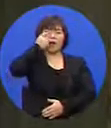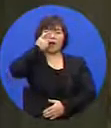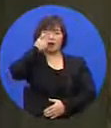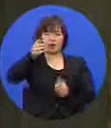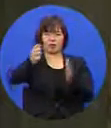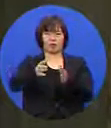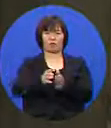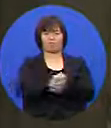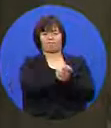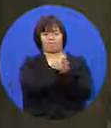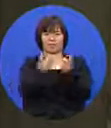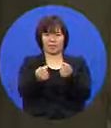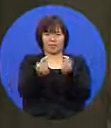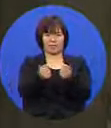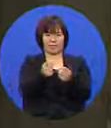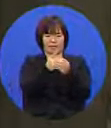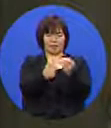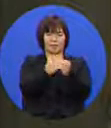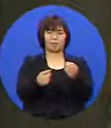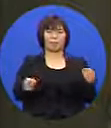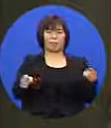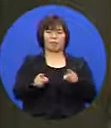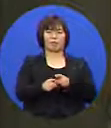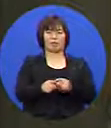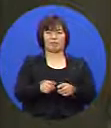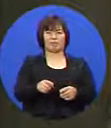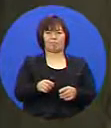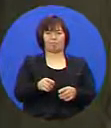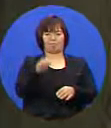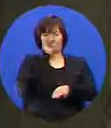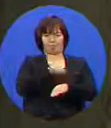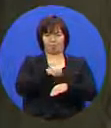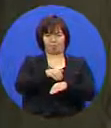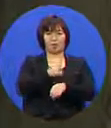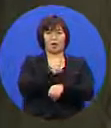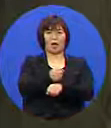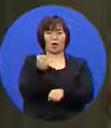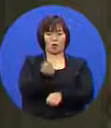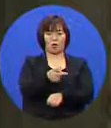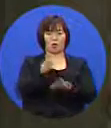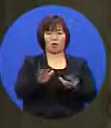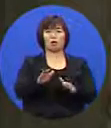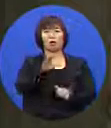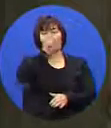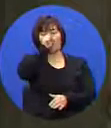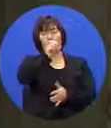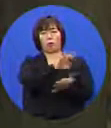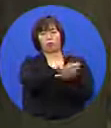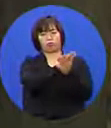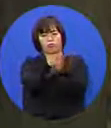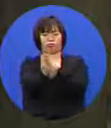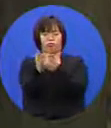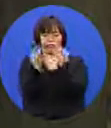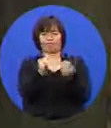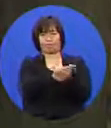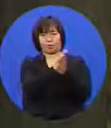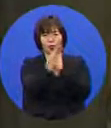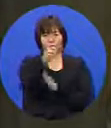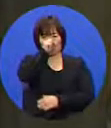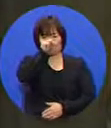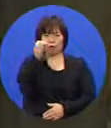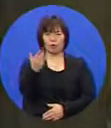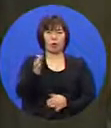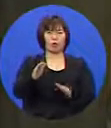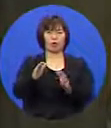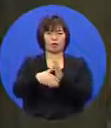같이 스님들과 함께 수행을 하면서 지금은 많이 좋아져가지고